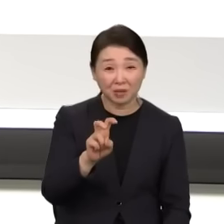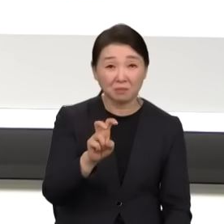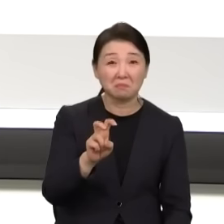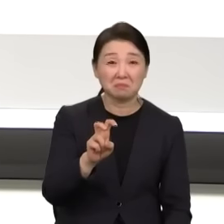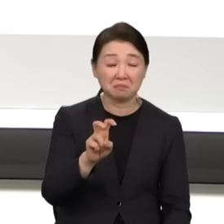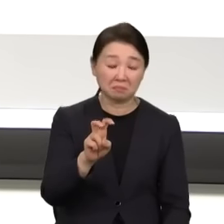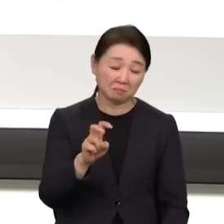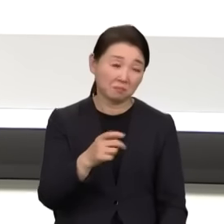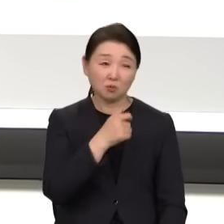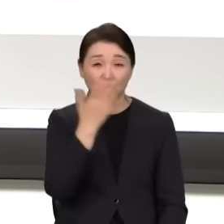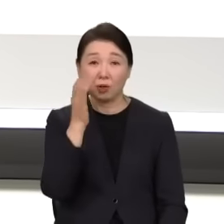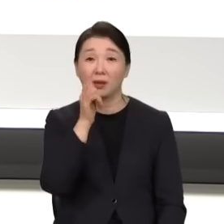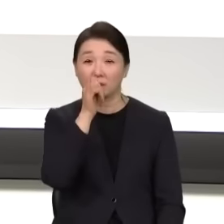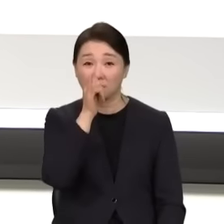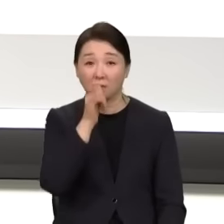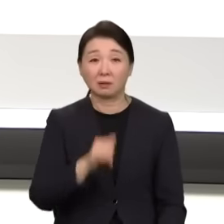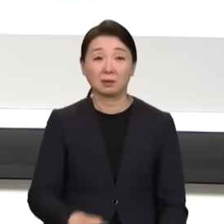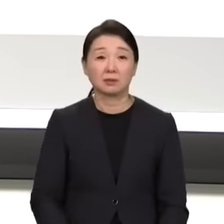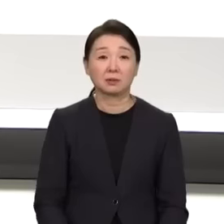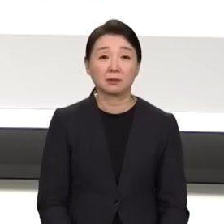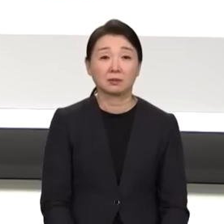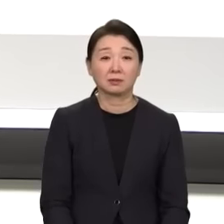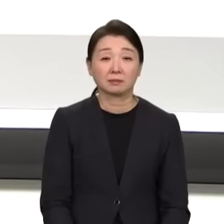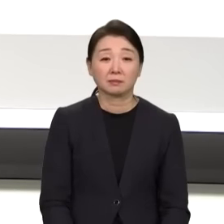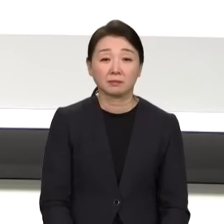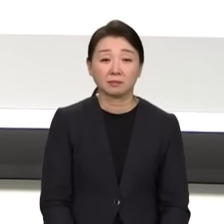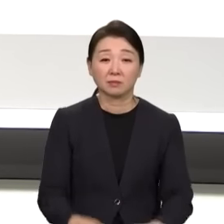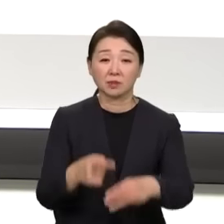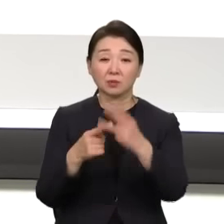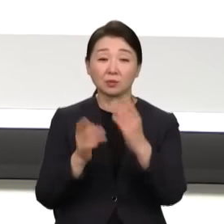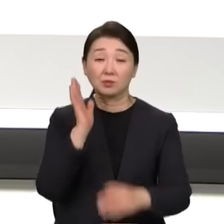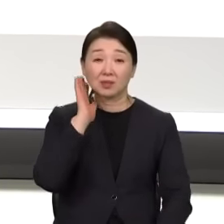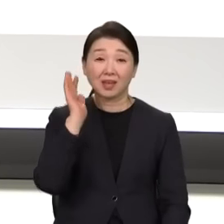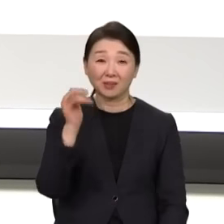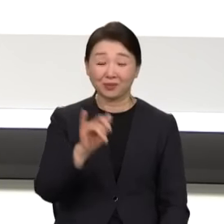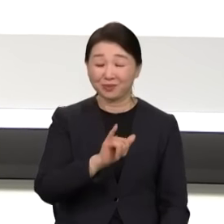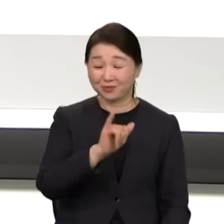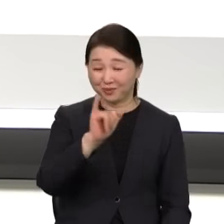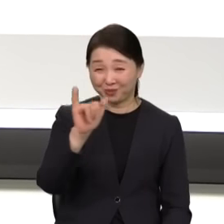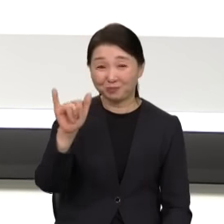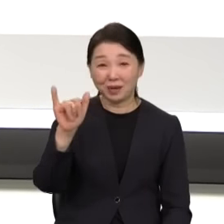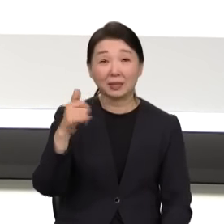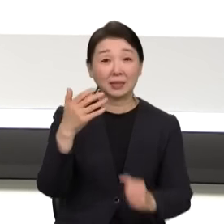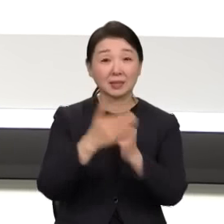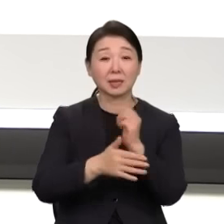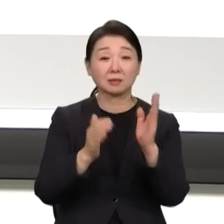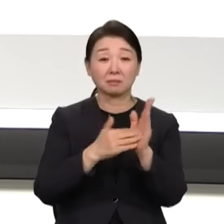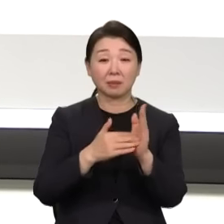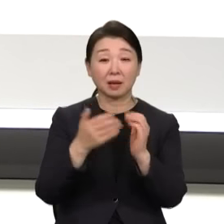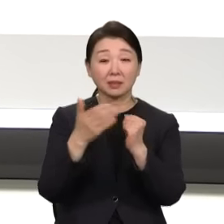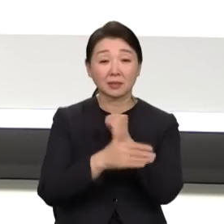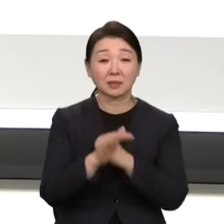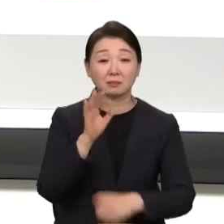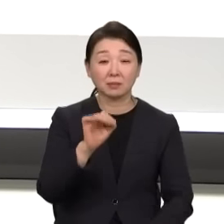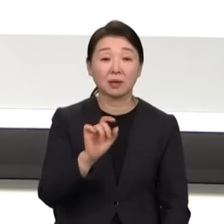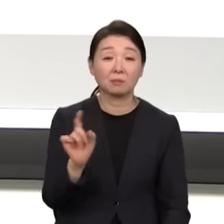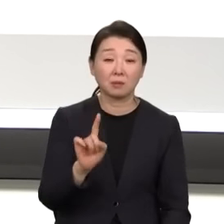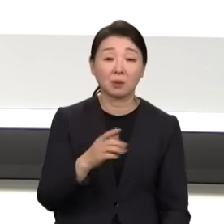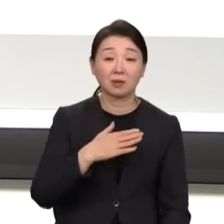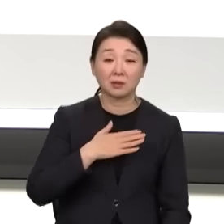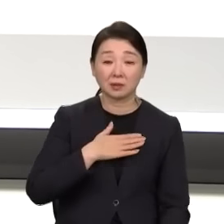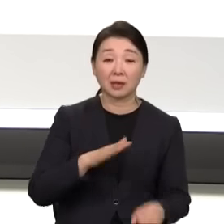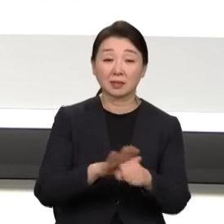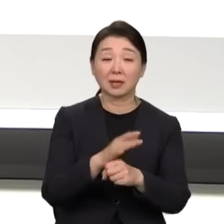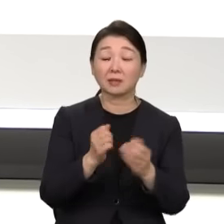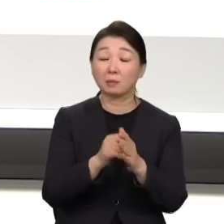유행을 하고 있습니다 자 윤 대통령의 그 순방기간 사진에 보시면은 나 사랑